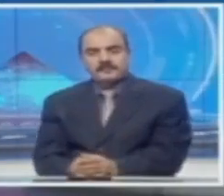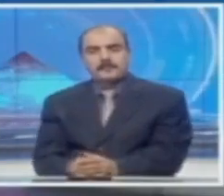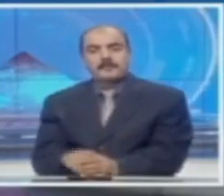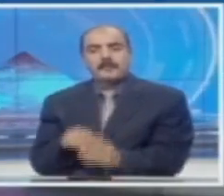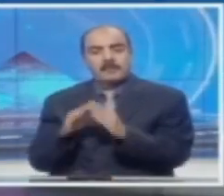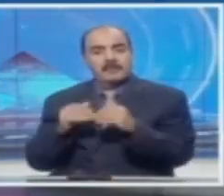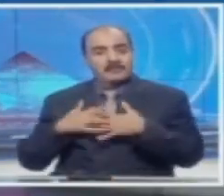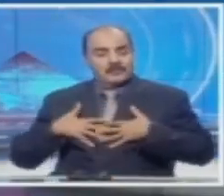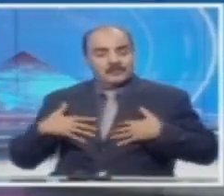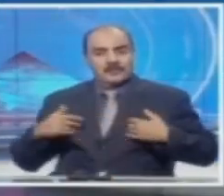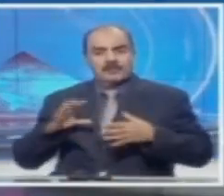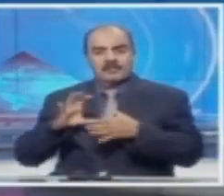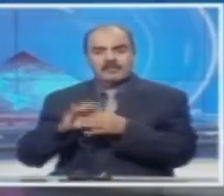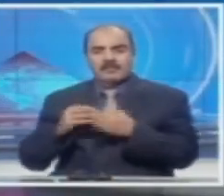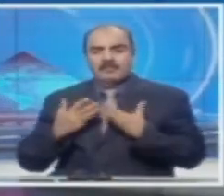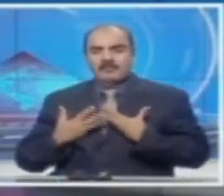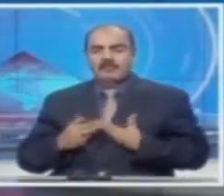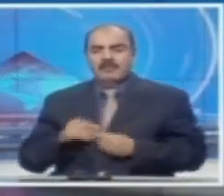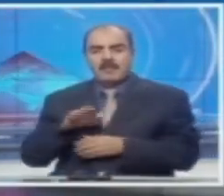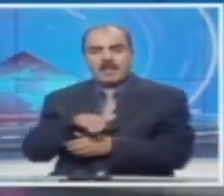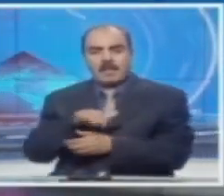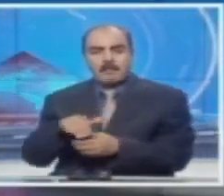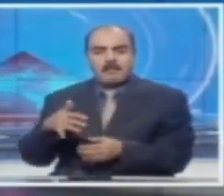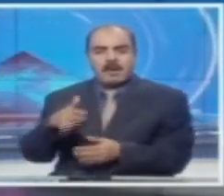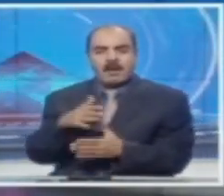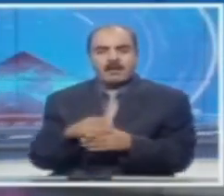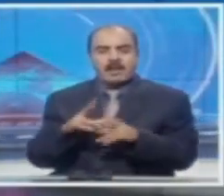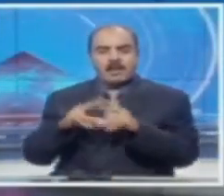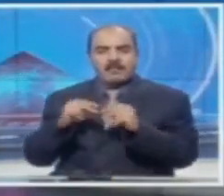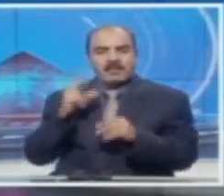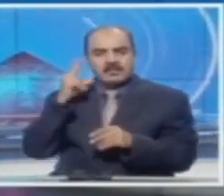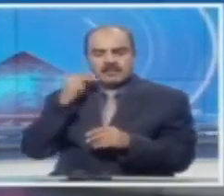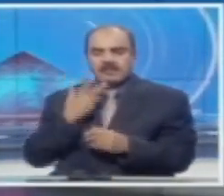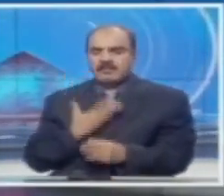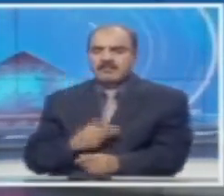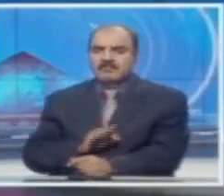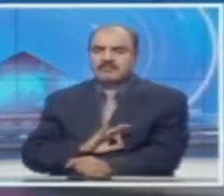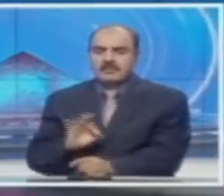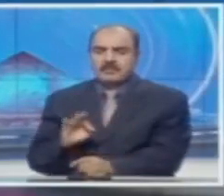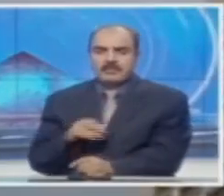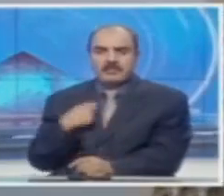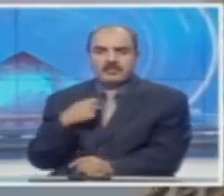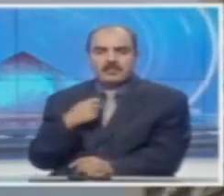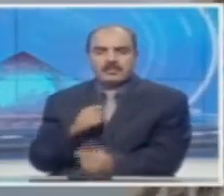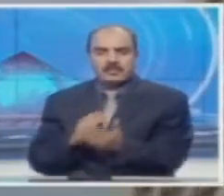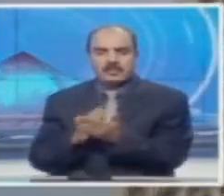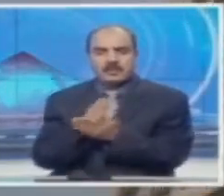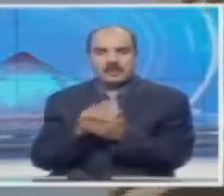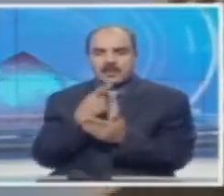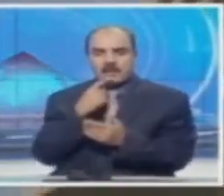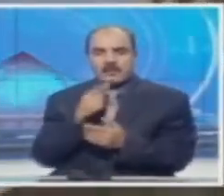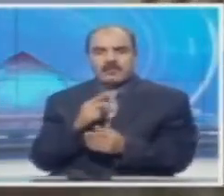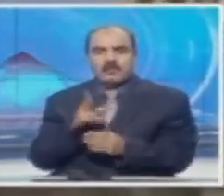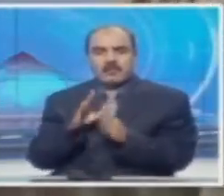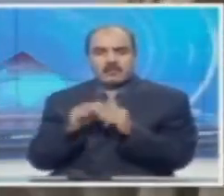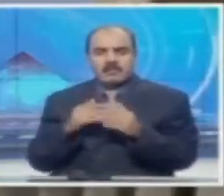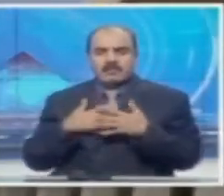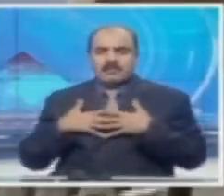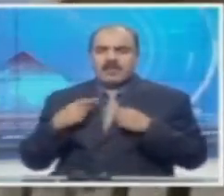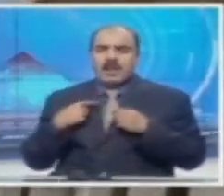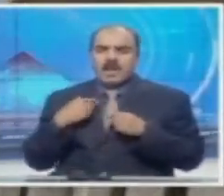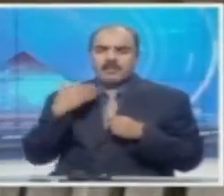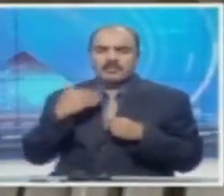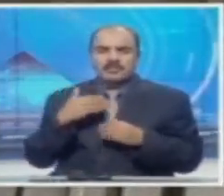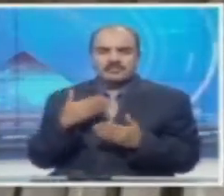رحبت مصر بالتوصل إلى اتفاق ترسيم الحدود البحرية بين لبنان وإسرائيل. وفي بيان لوزارة الخارجية عربت مصر عن